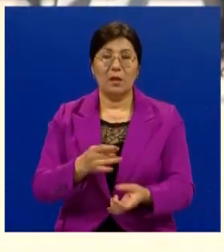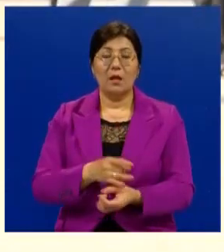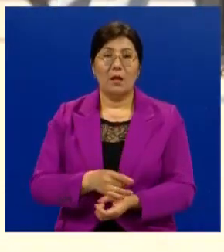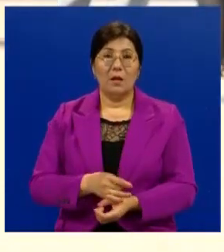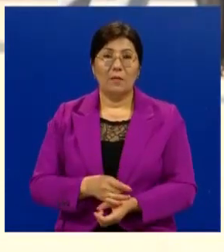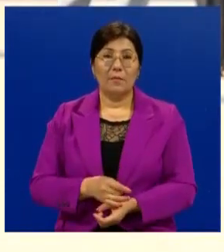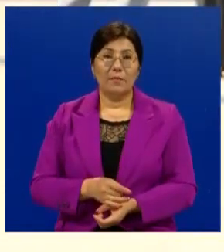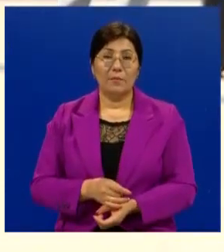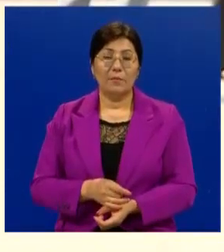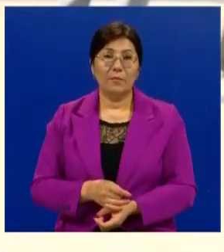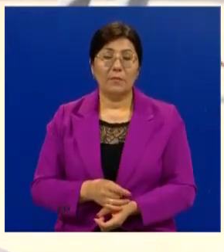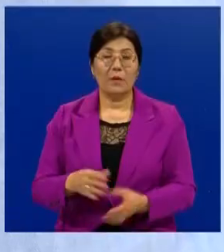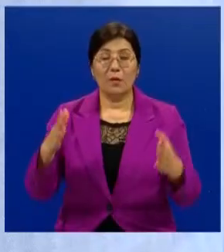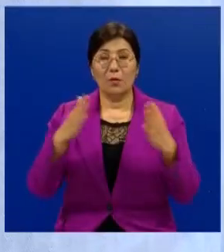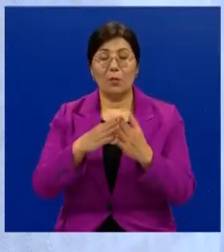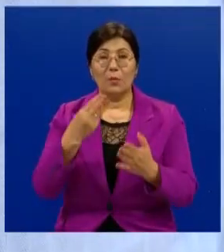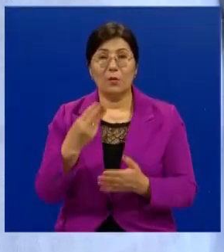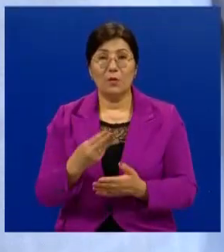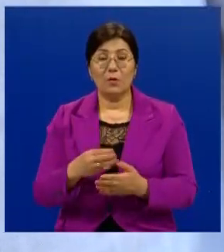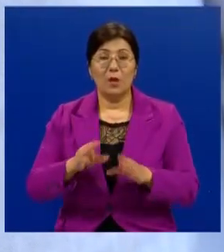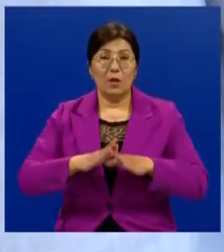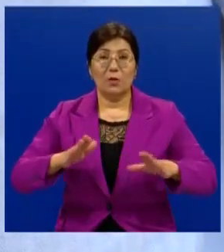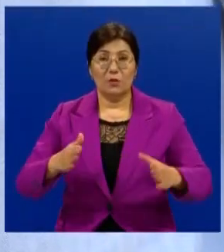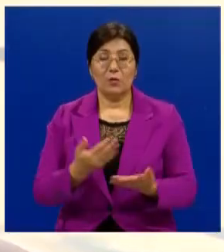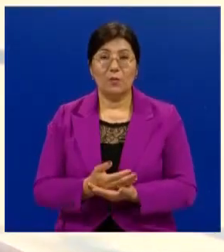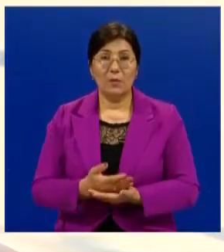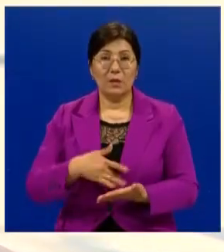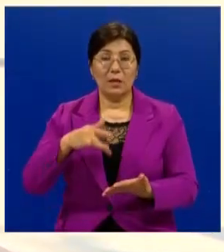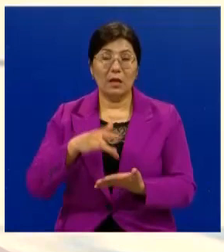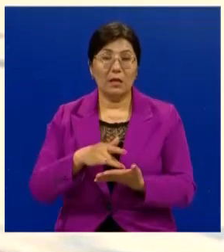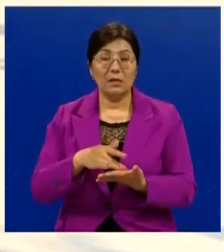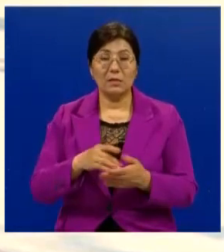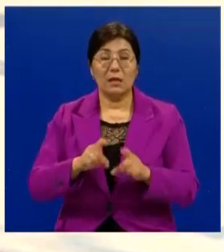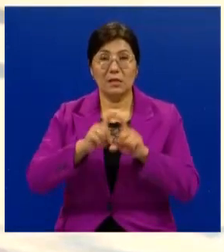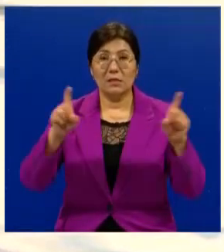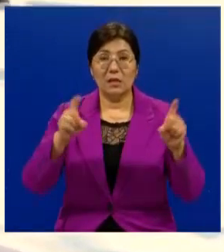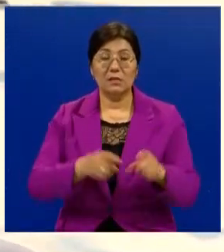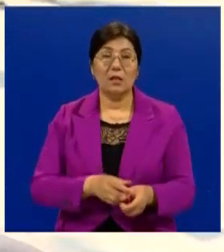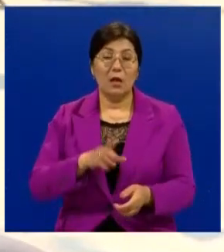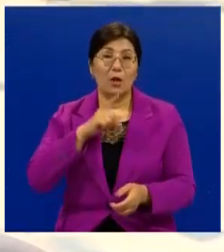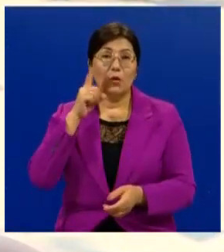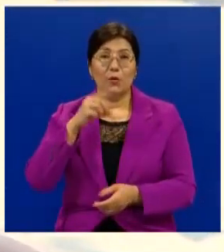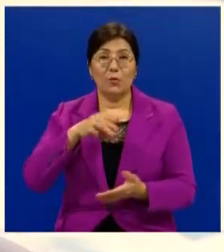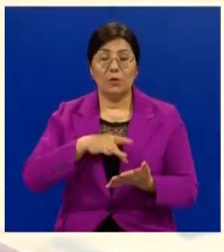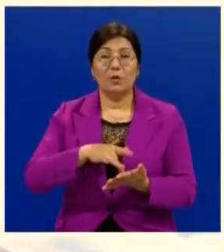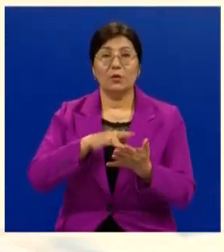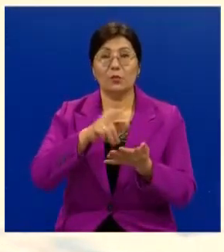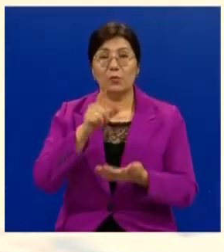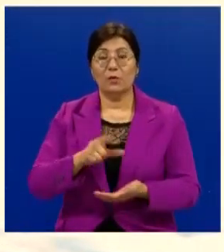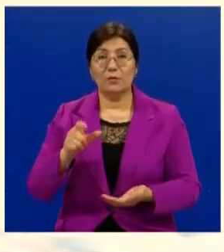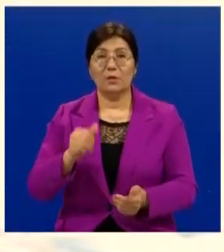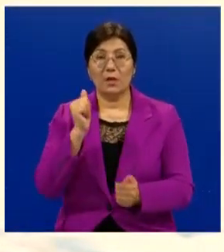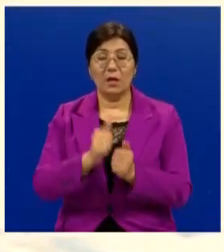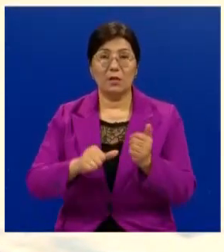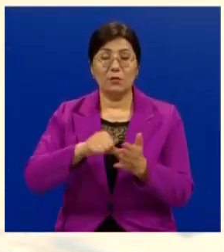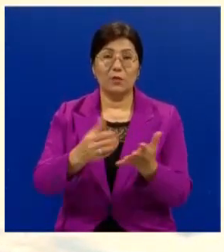школьников, городская станция юных туристов. Я думаю, что каждый участник возьмет для себя те